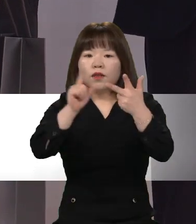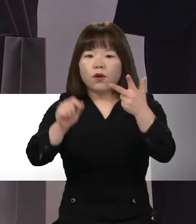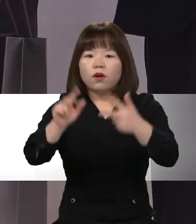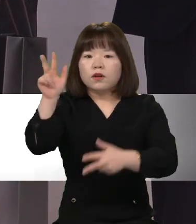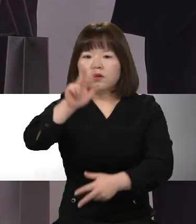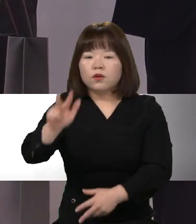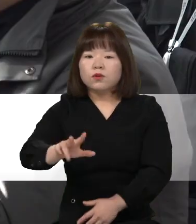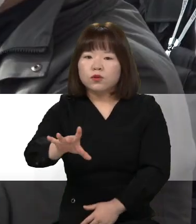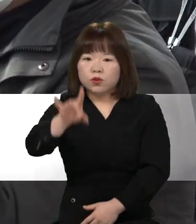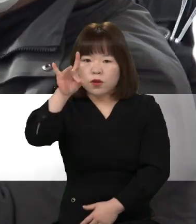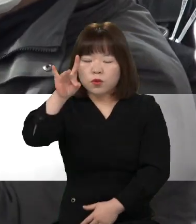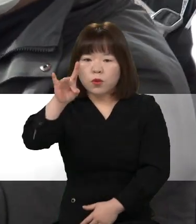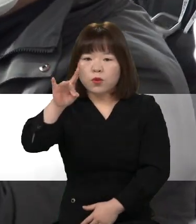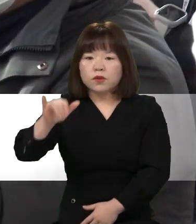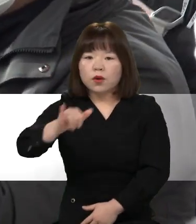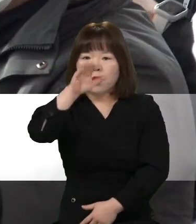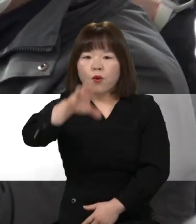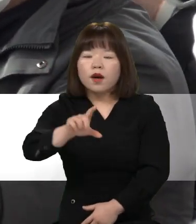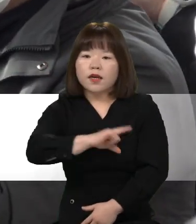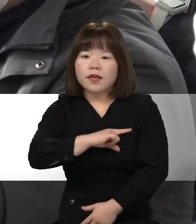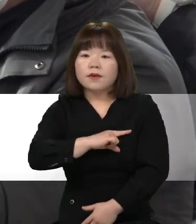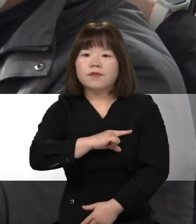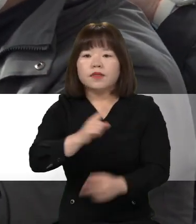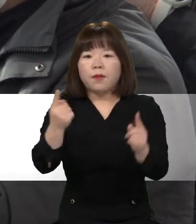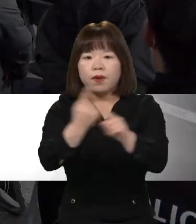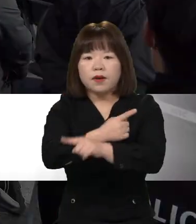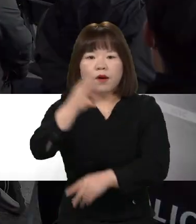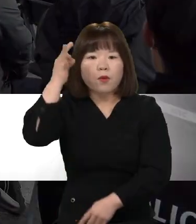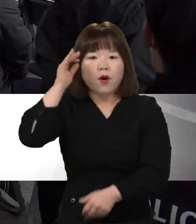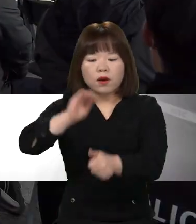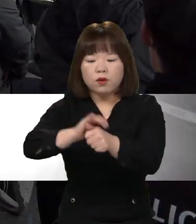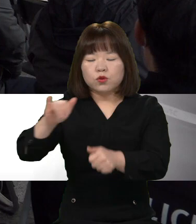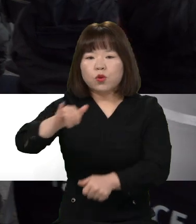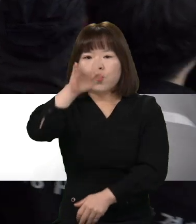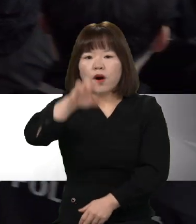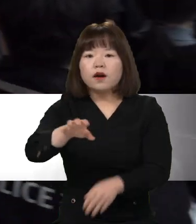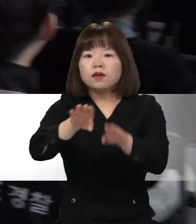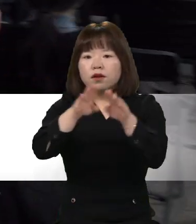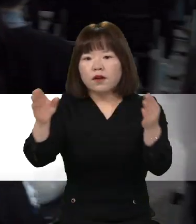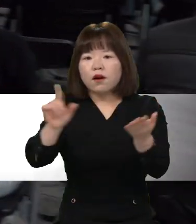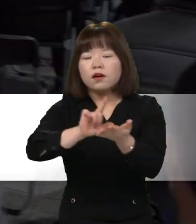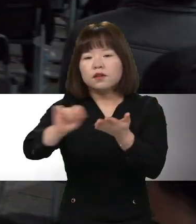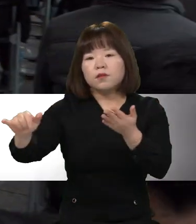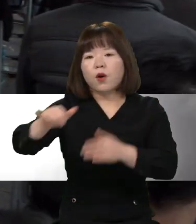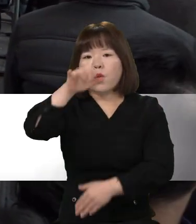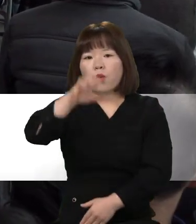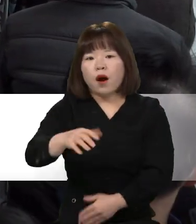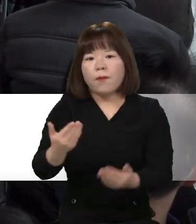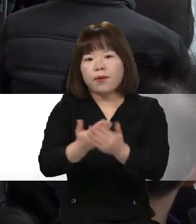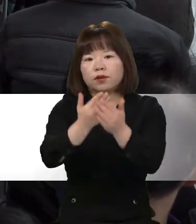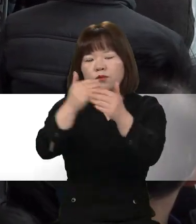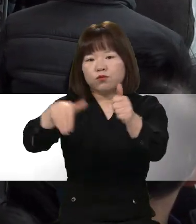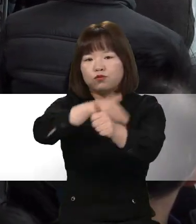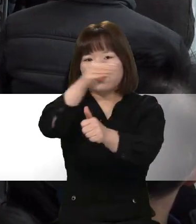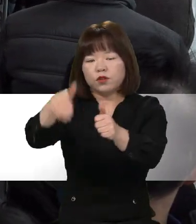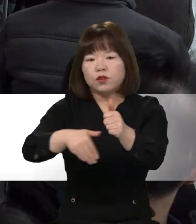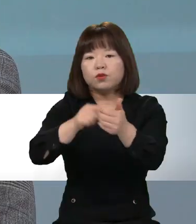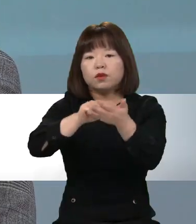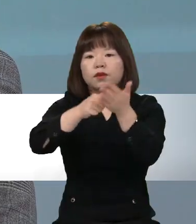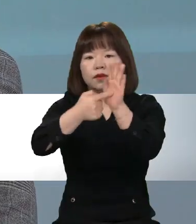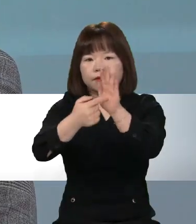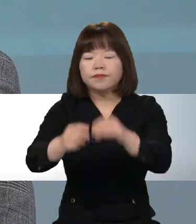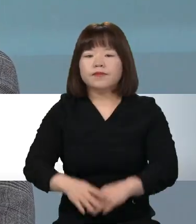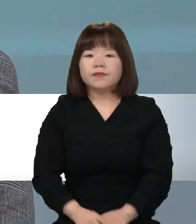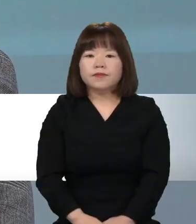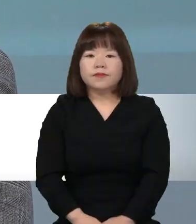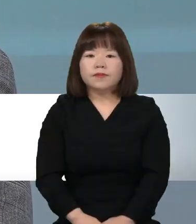올해 7월 전국 최초로 공항 명칭이 변경된 포항 경주공항에서 열려 지방공항 활성화 분위기 조성의 의미를